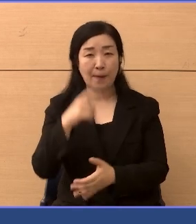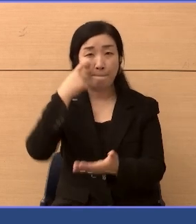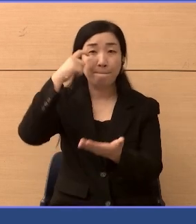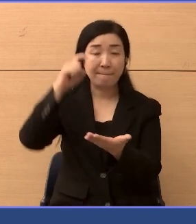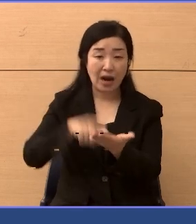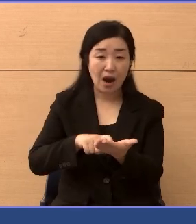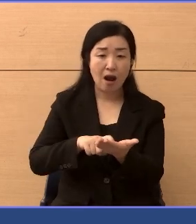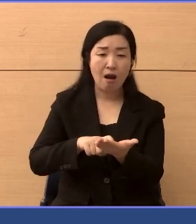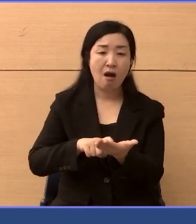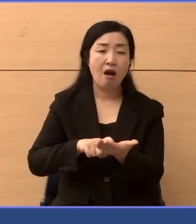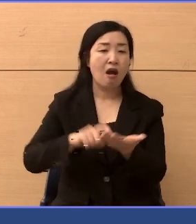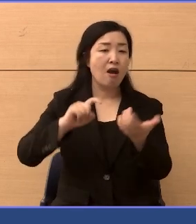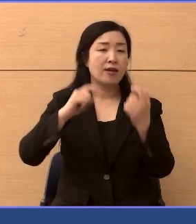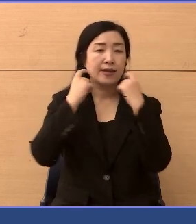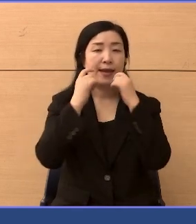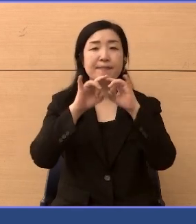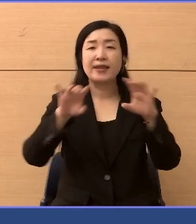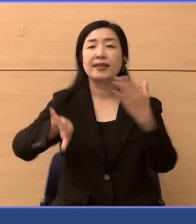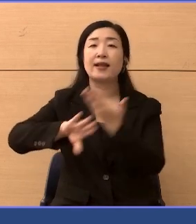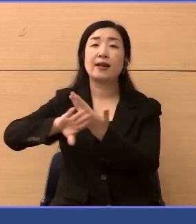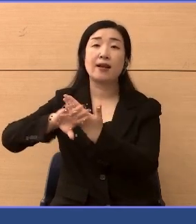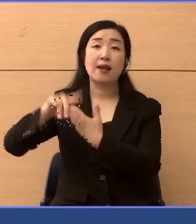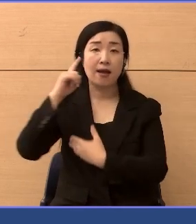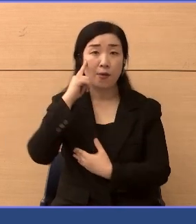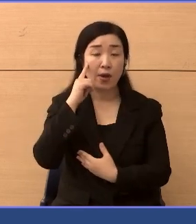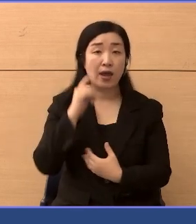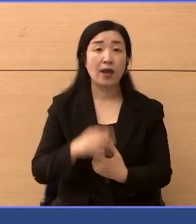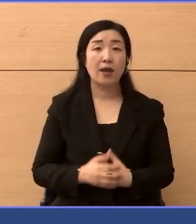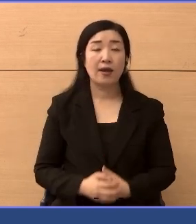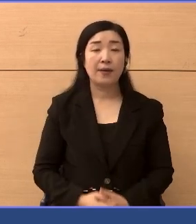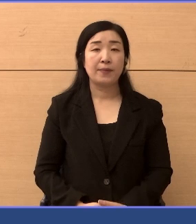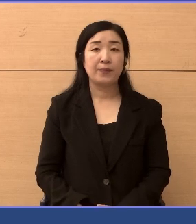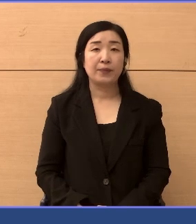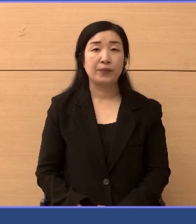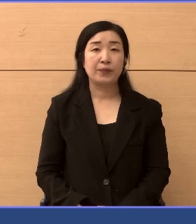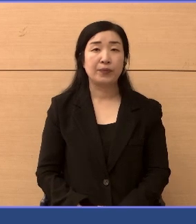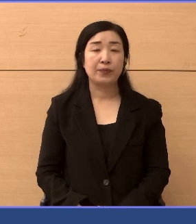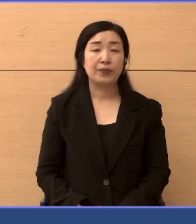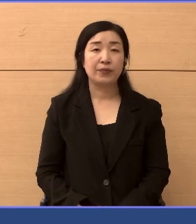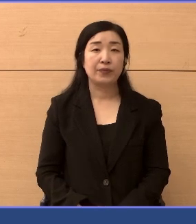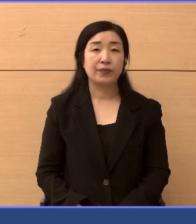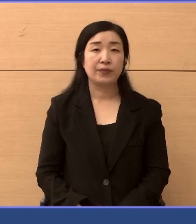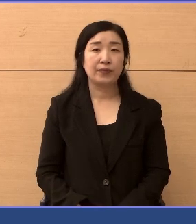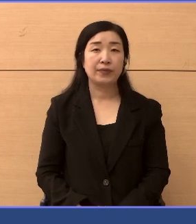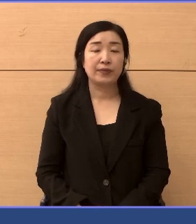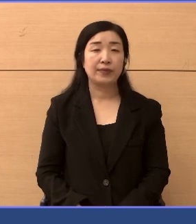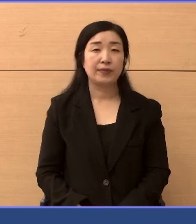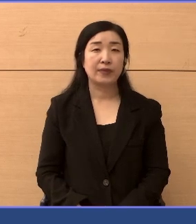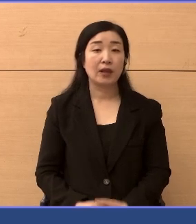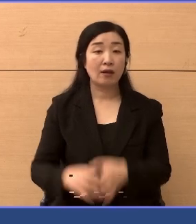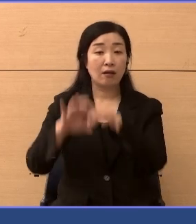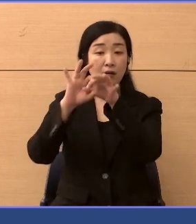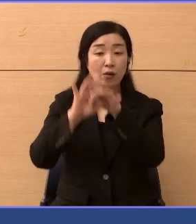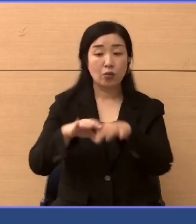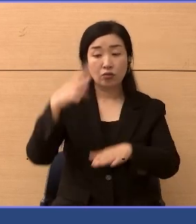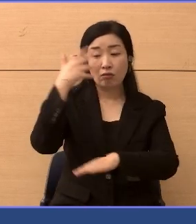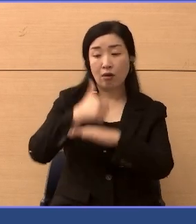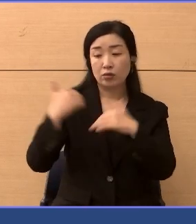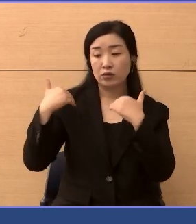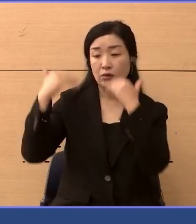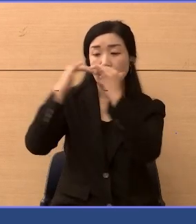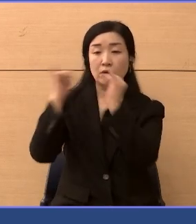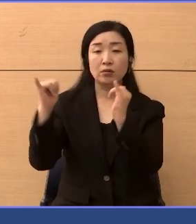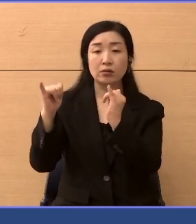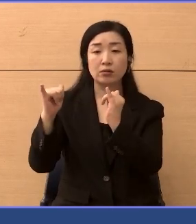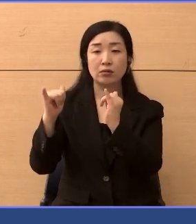should 것이 expect 개개인마다 that useful 다릅니다. skills to 그렇기 continue 때문에 to be acquired well into adult 계속해서 life. We 성인이 tend to 되어서도 think